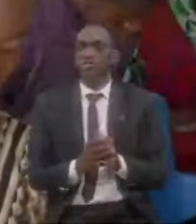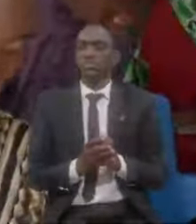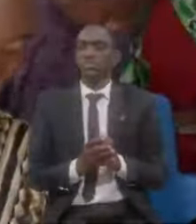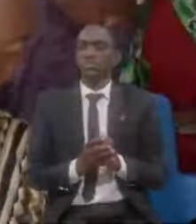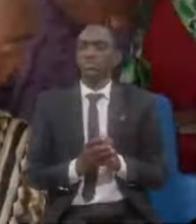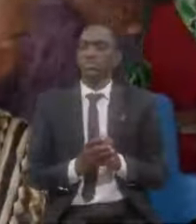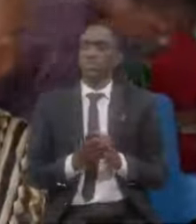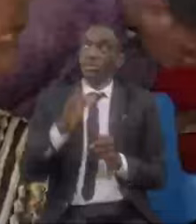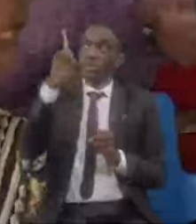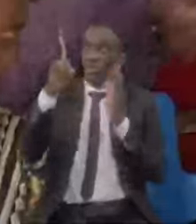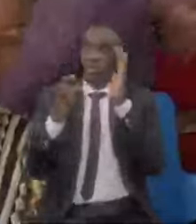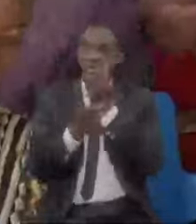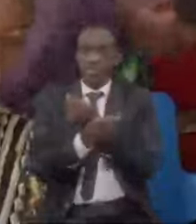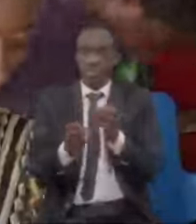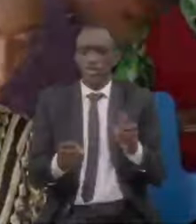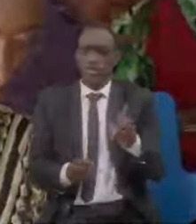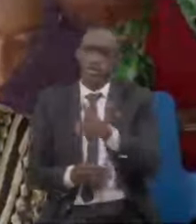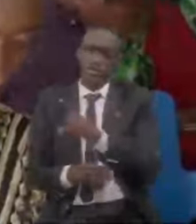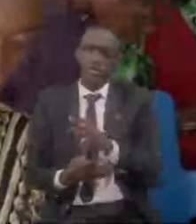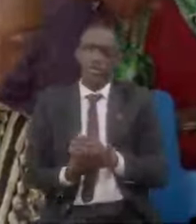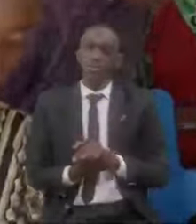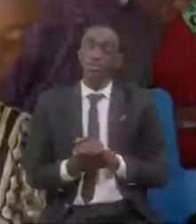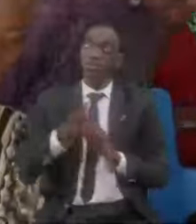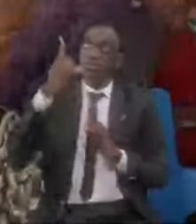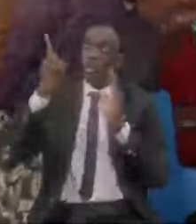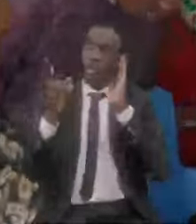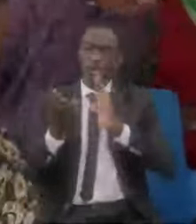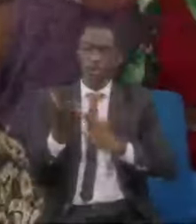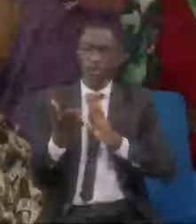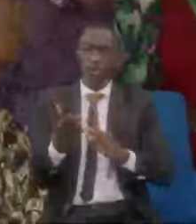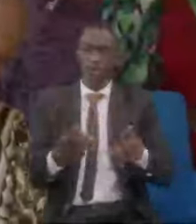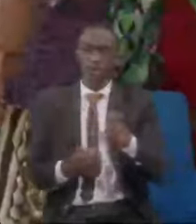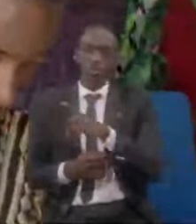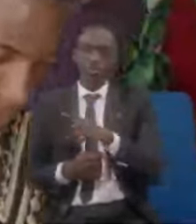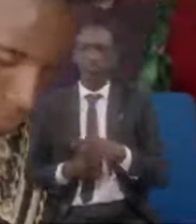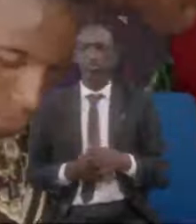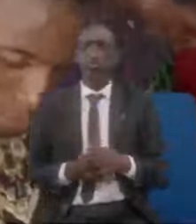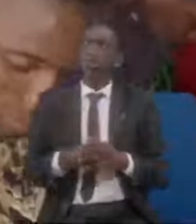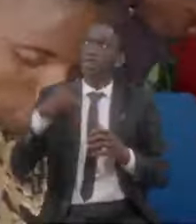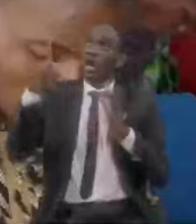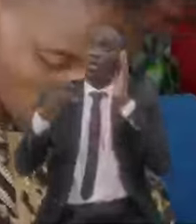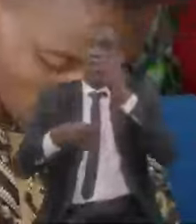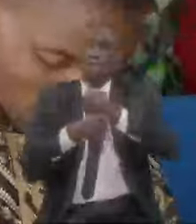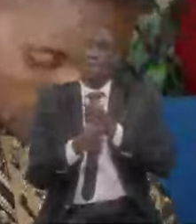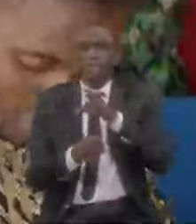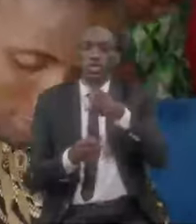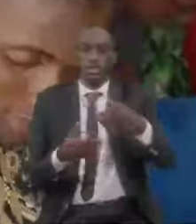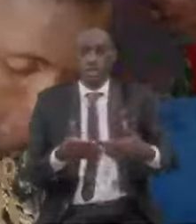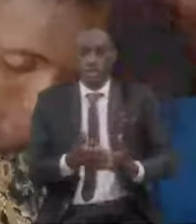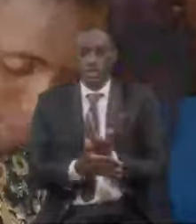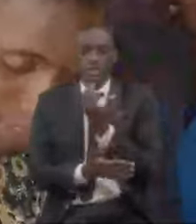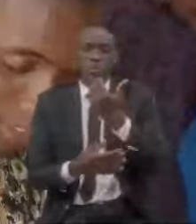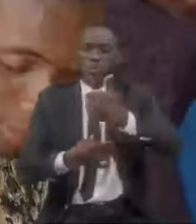Il va te sauver. Il va te pardonner. Il fera de toi une nouvelle créature en